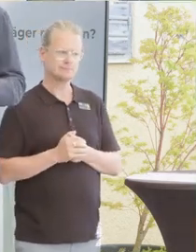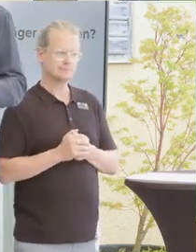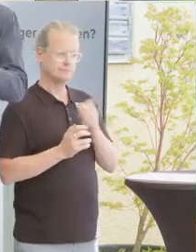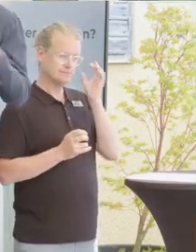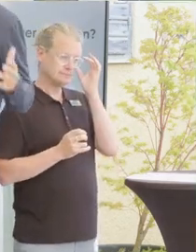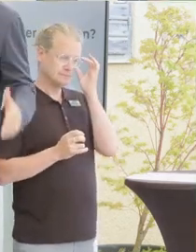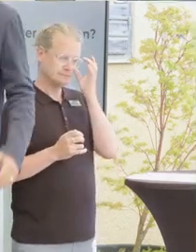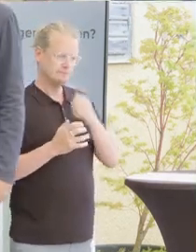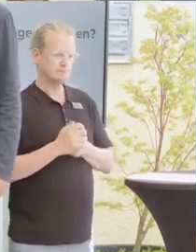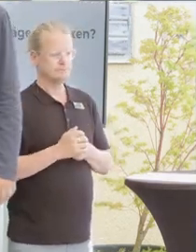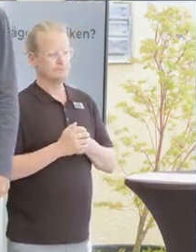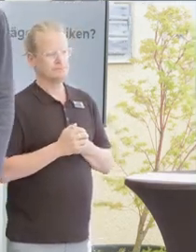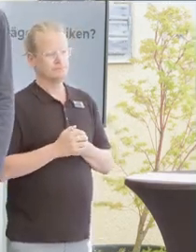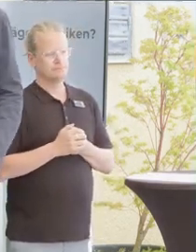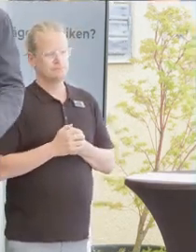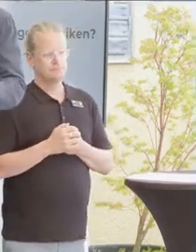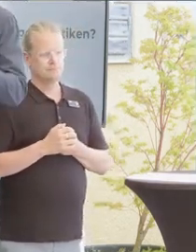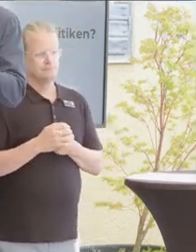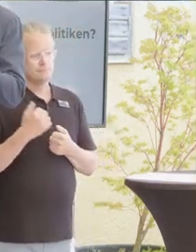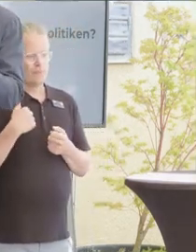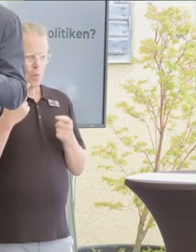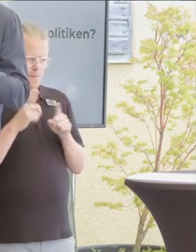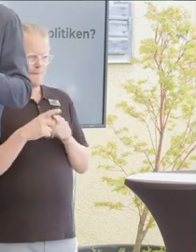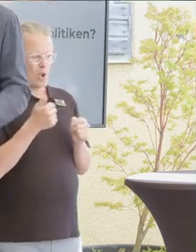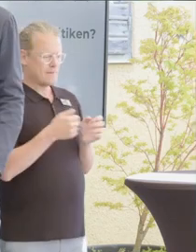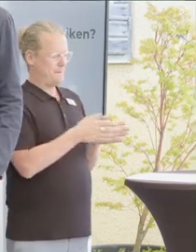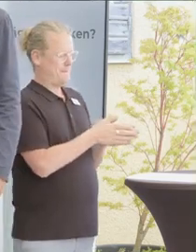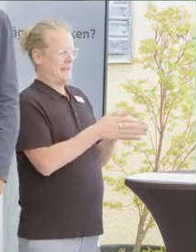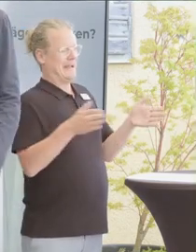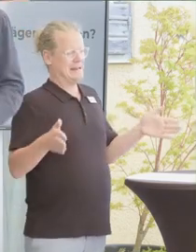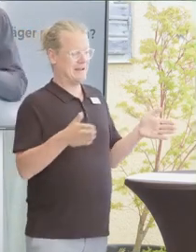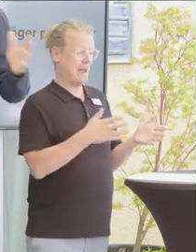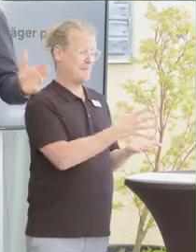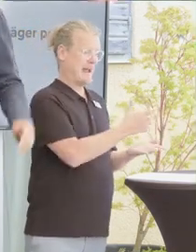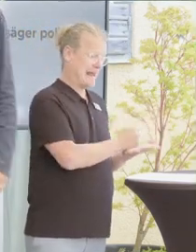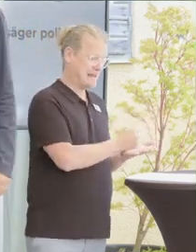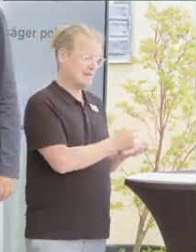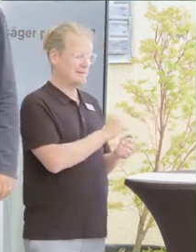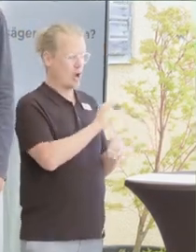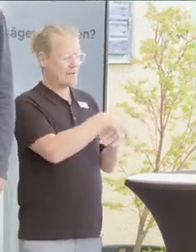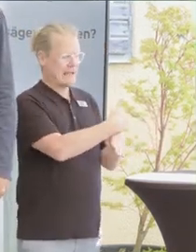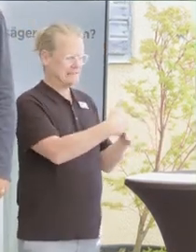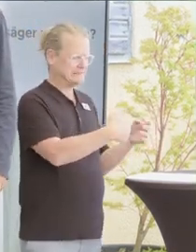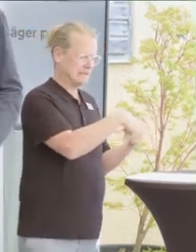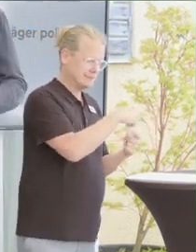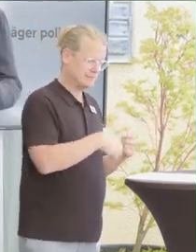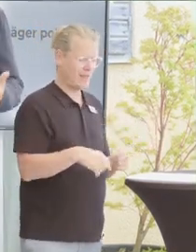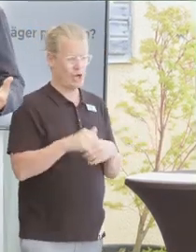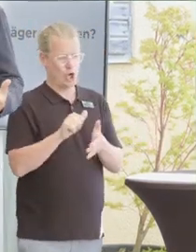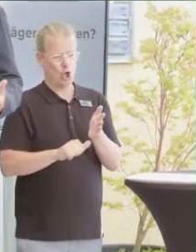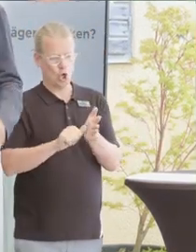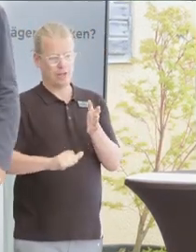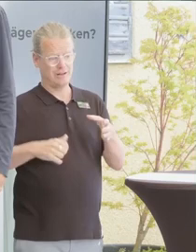här breda samtalen både över partigränserna men också de här branschöverskridande samtalen måste